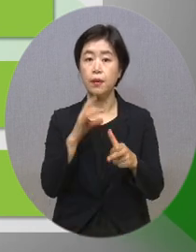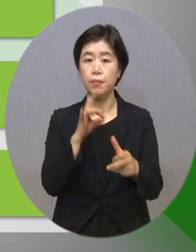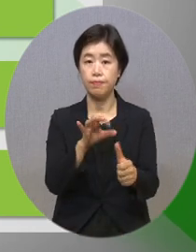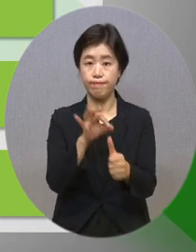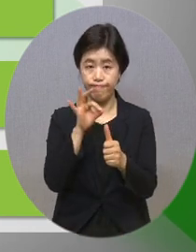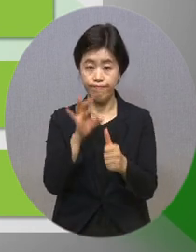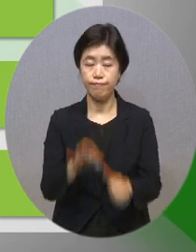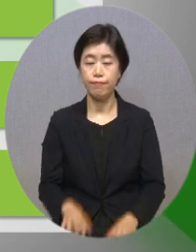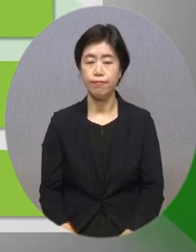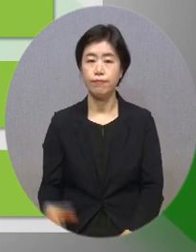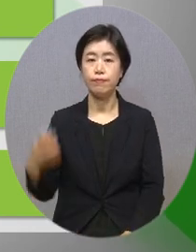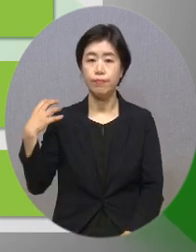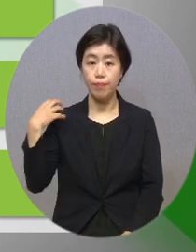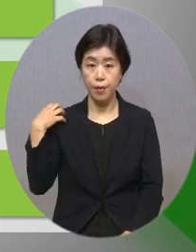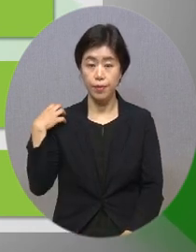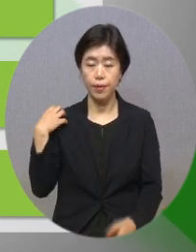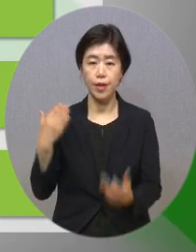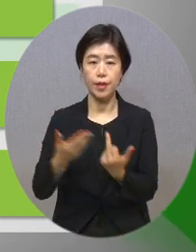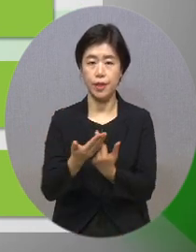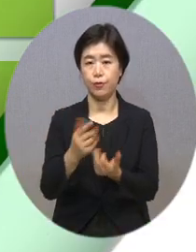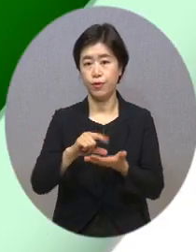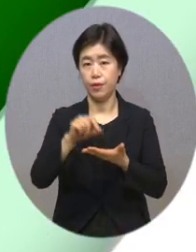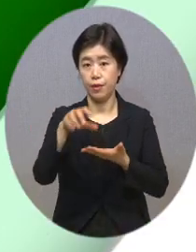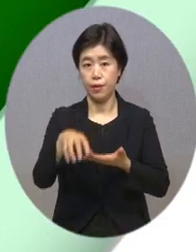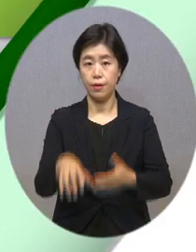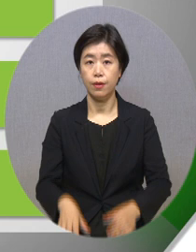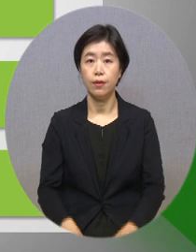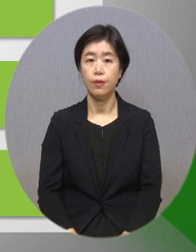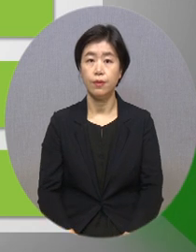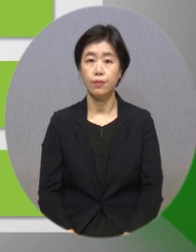채용하며 담당기사는 제주지사입니다.